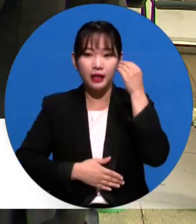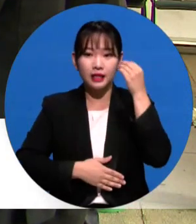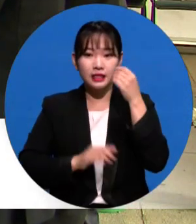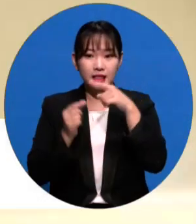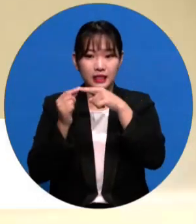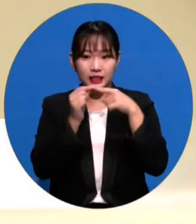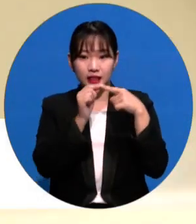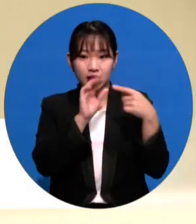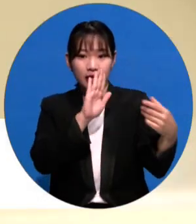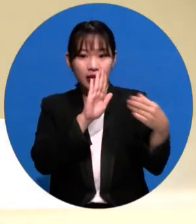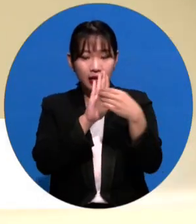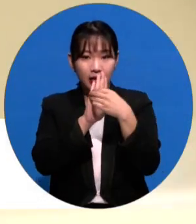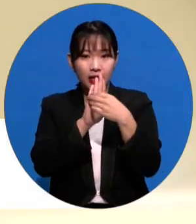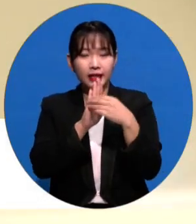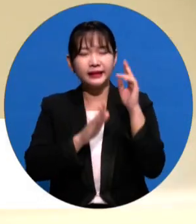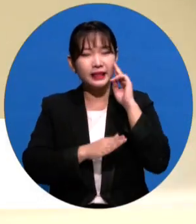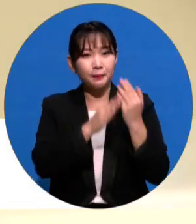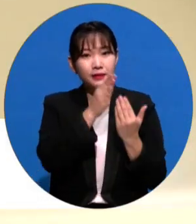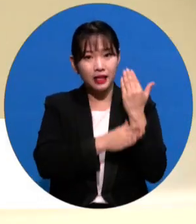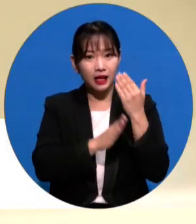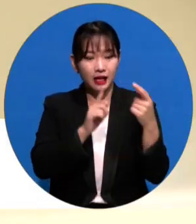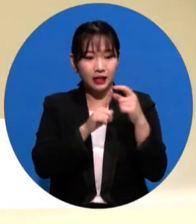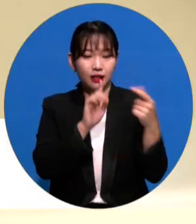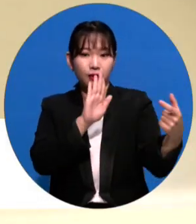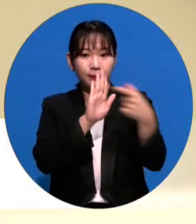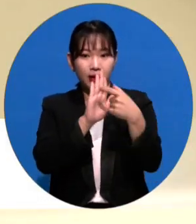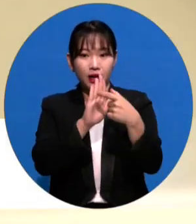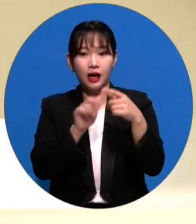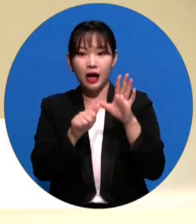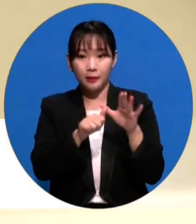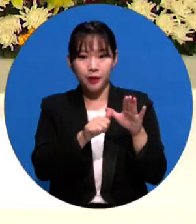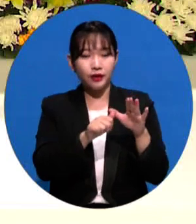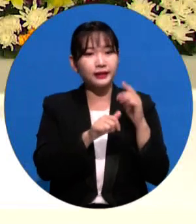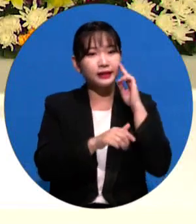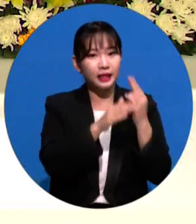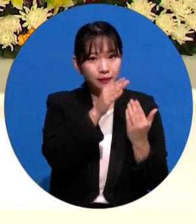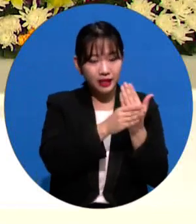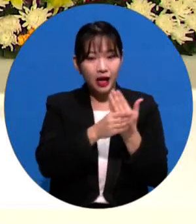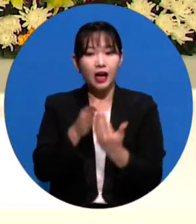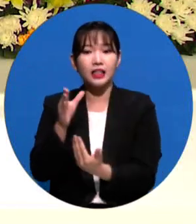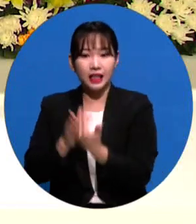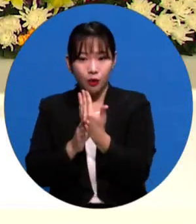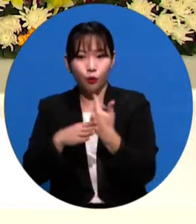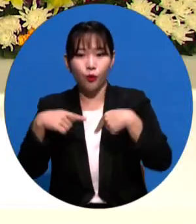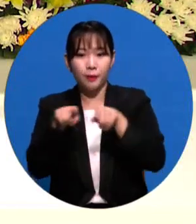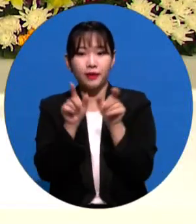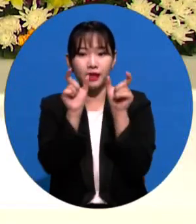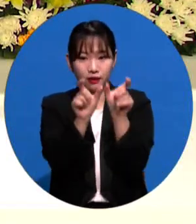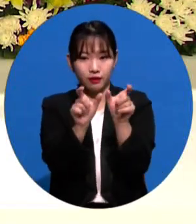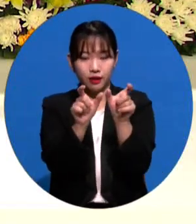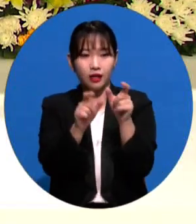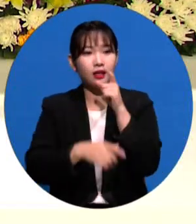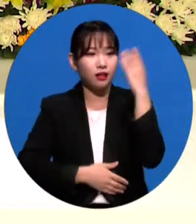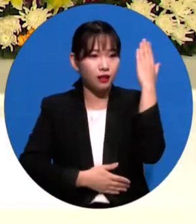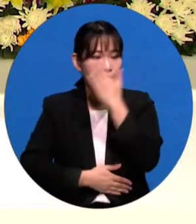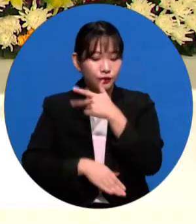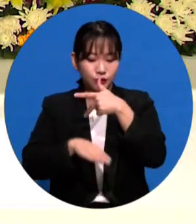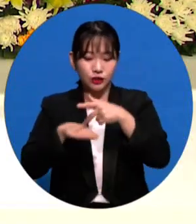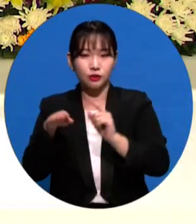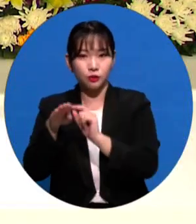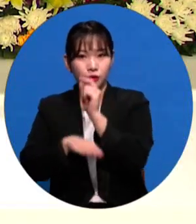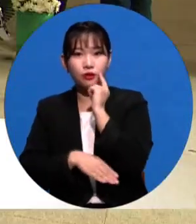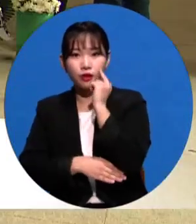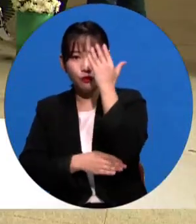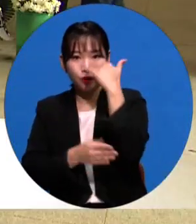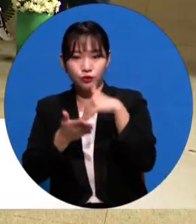추모문에서 참사라는 용어를 쓰고 있으며 한 평군은 참사와 사고를 함께 썼습니다 여호수아 진도 고흥